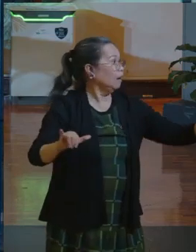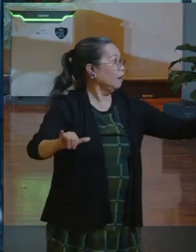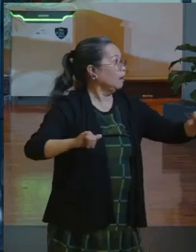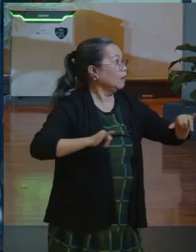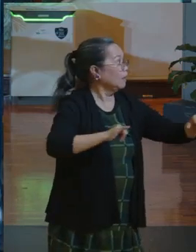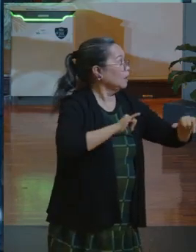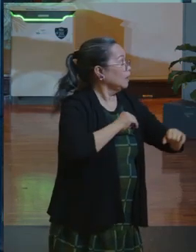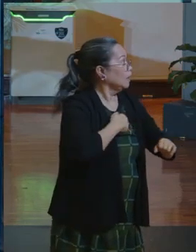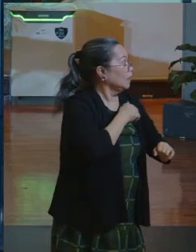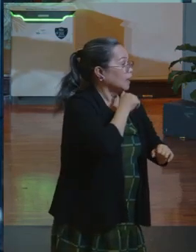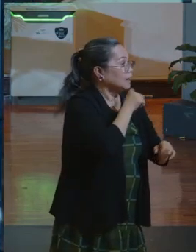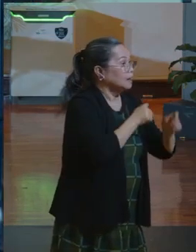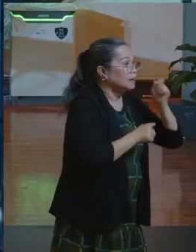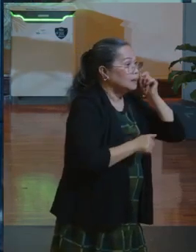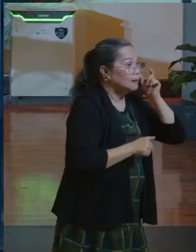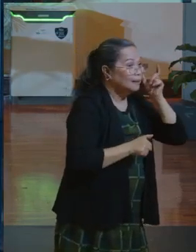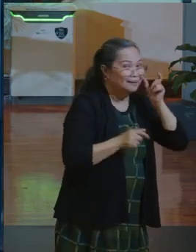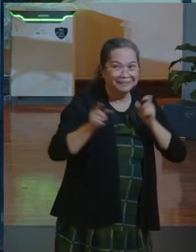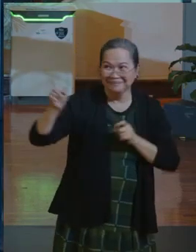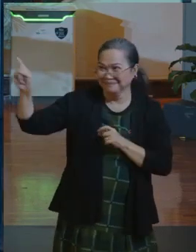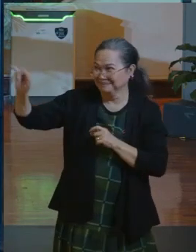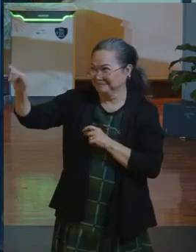ko pareho ni Pastor BJ,